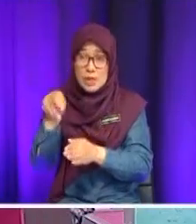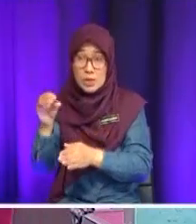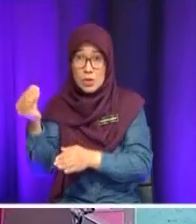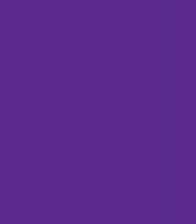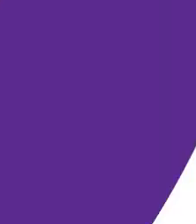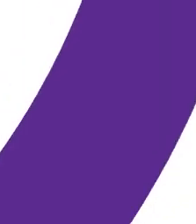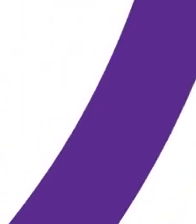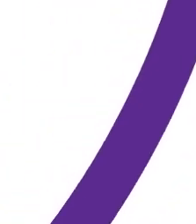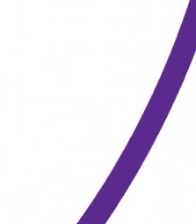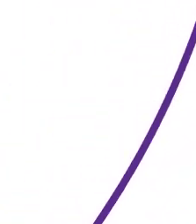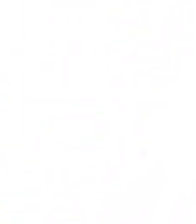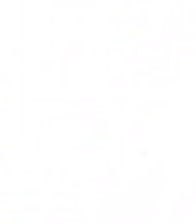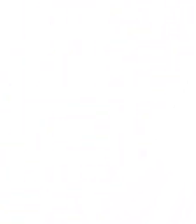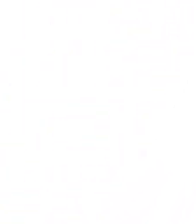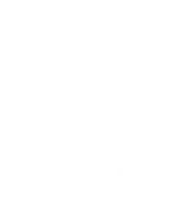bulatan